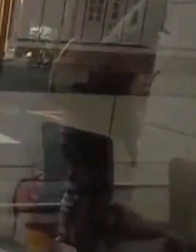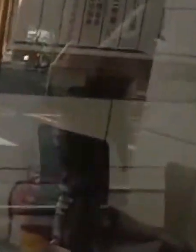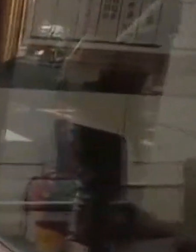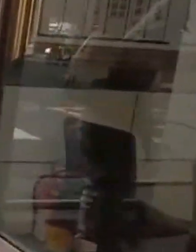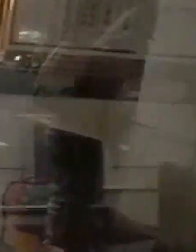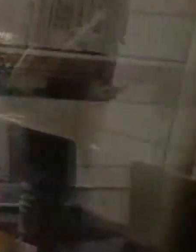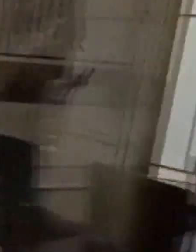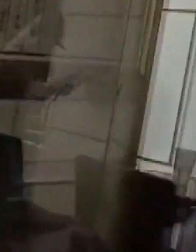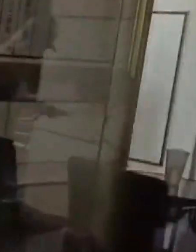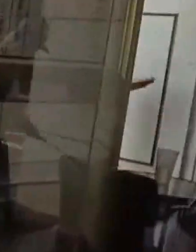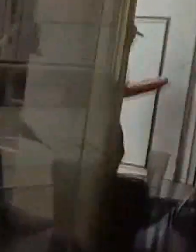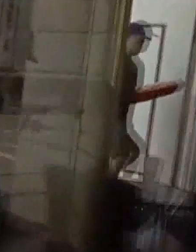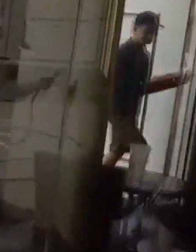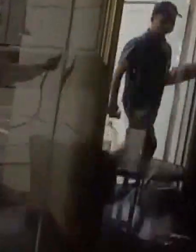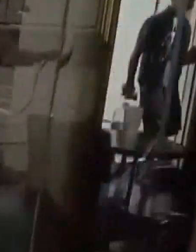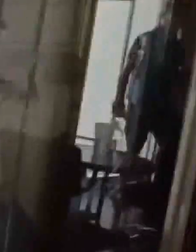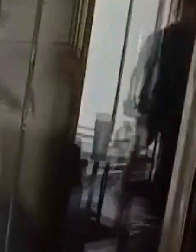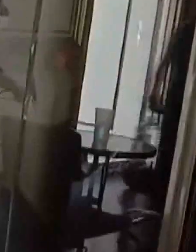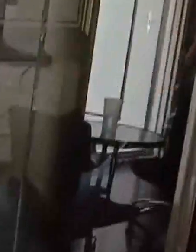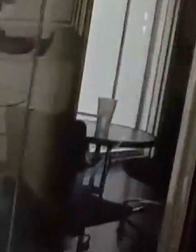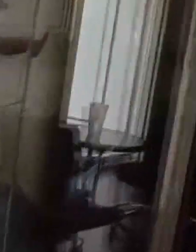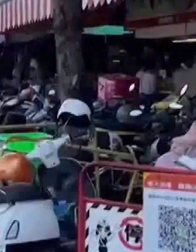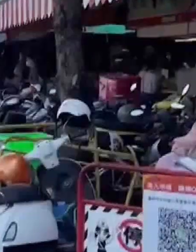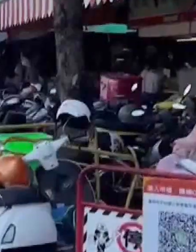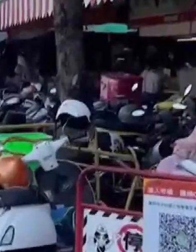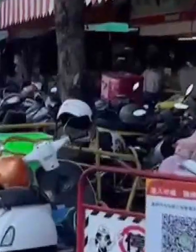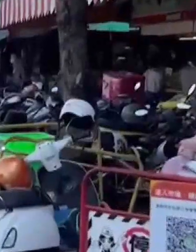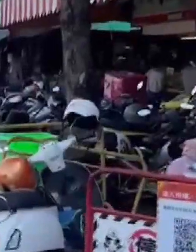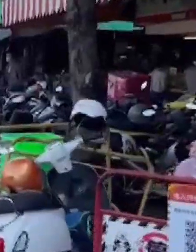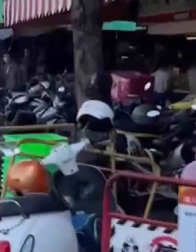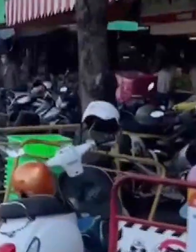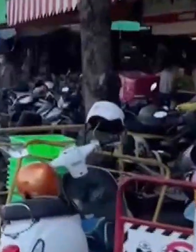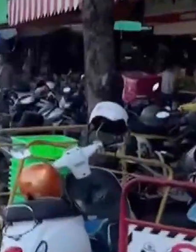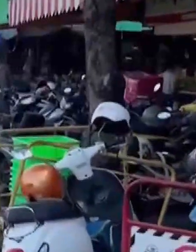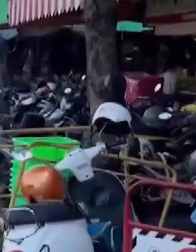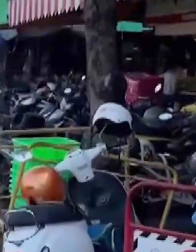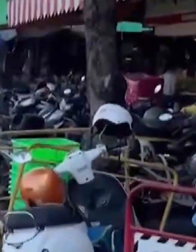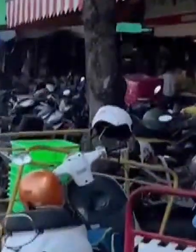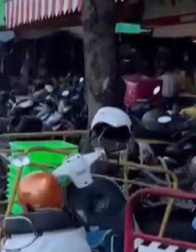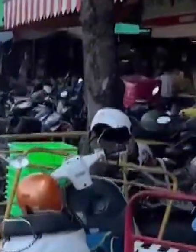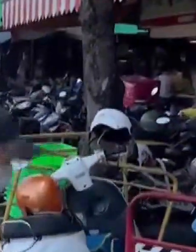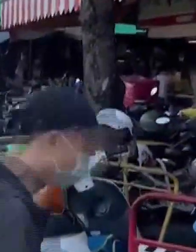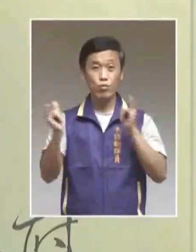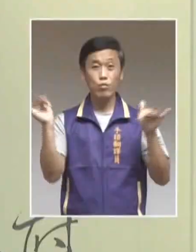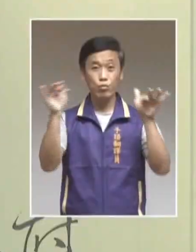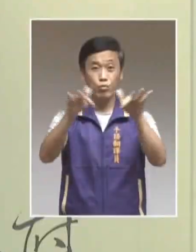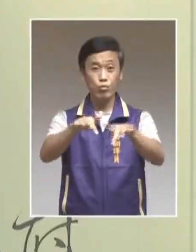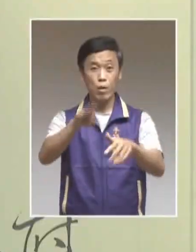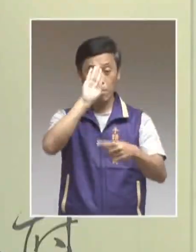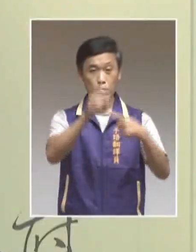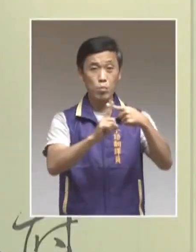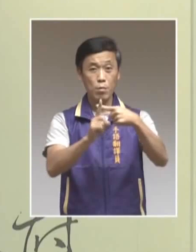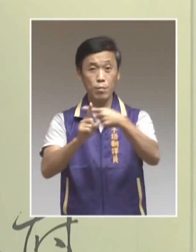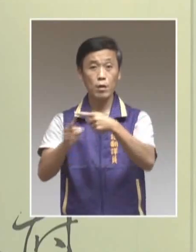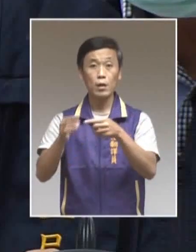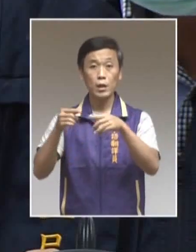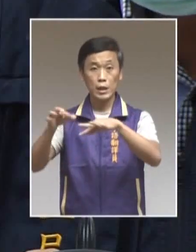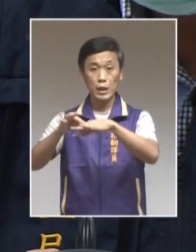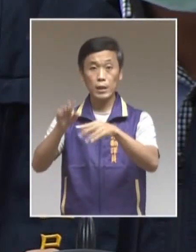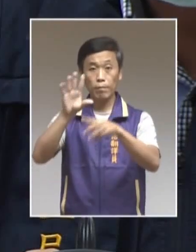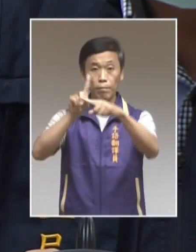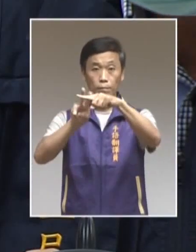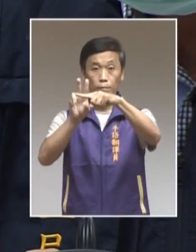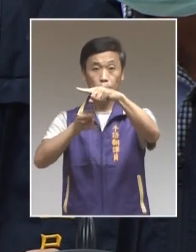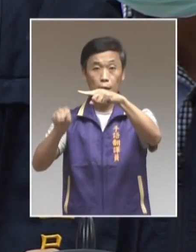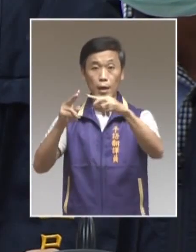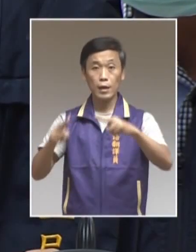中招，回家再传染给婆婆，家里已经4人染疫。另外在高雄12例和娱乐场所有关。 金巴黎传播链所衍